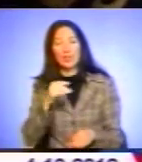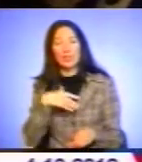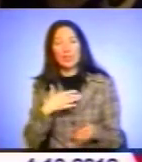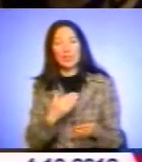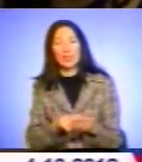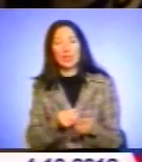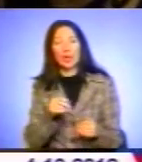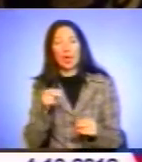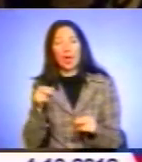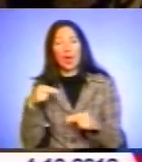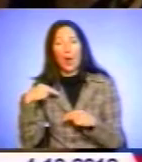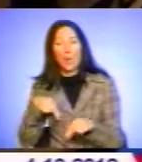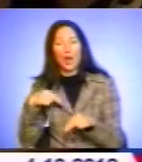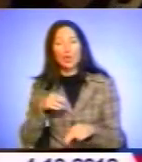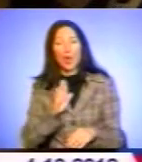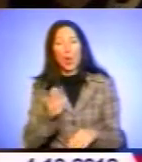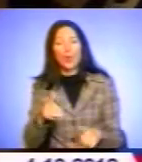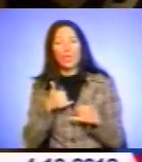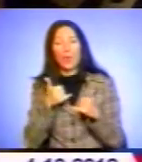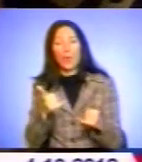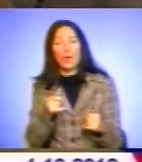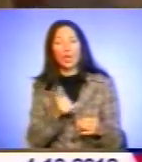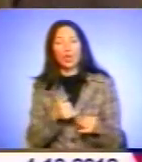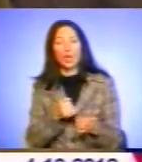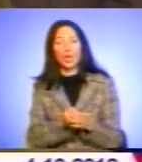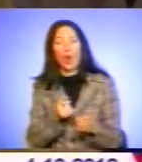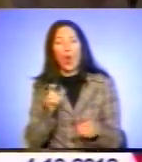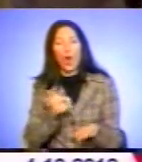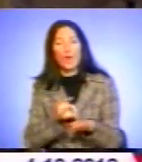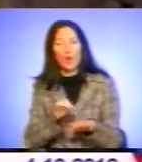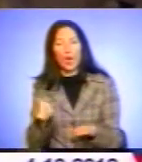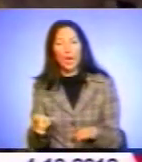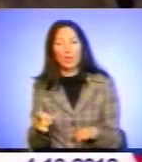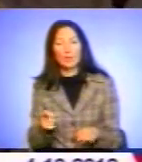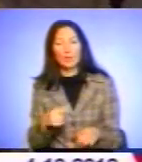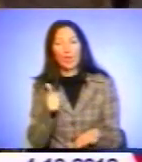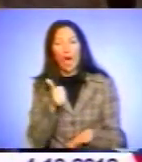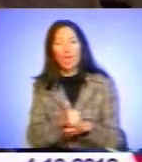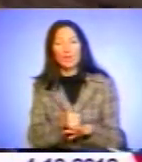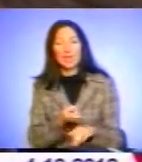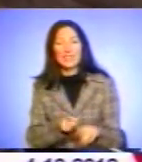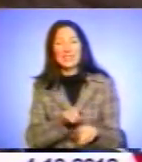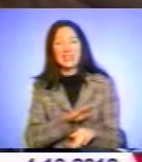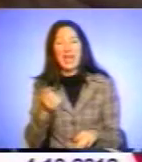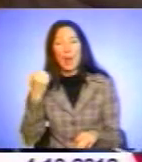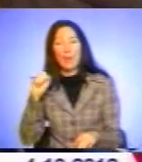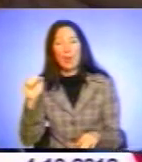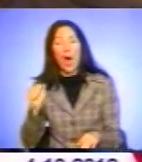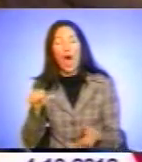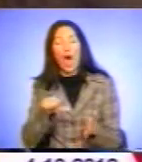працю, бути поважною до пацієнтів. Головне, це не побіда, а участь.